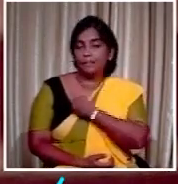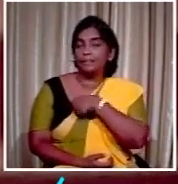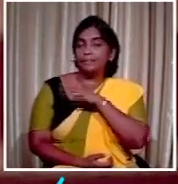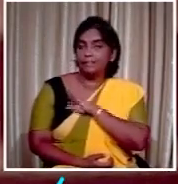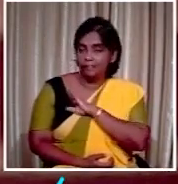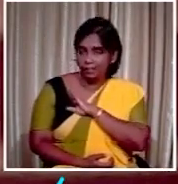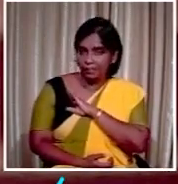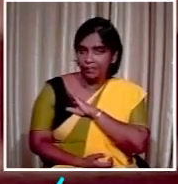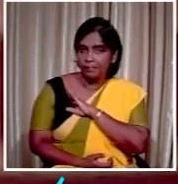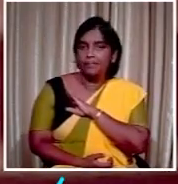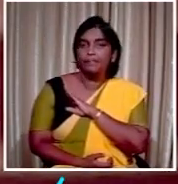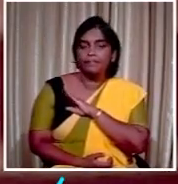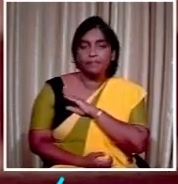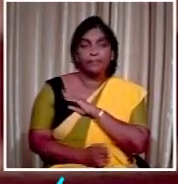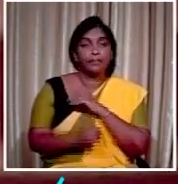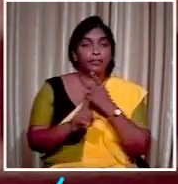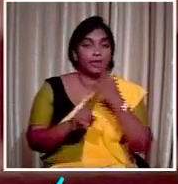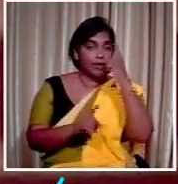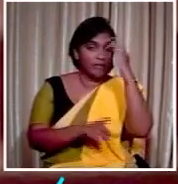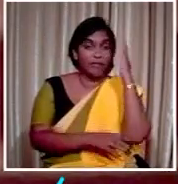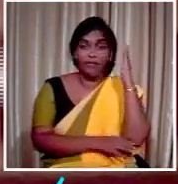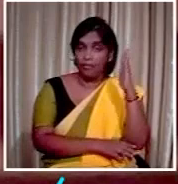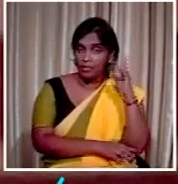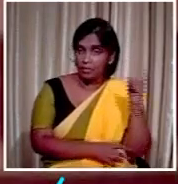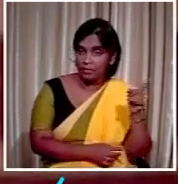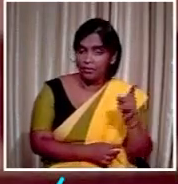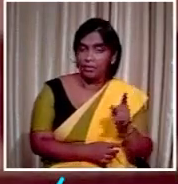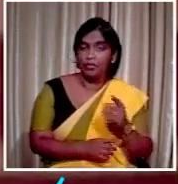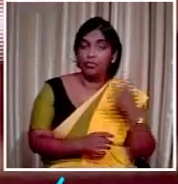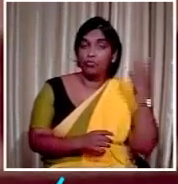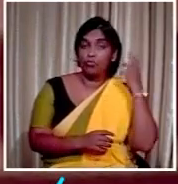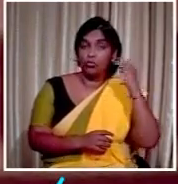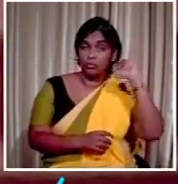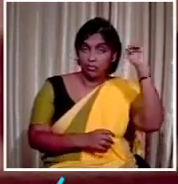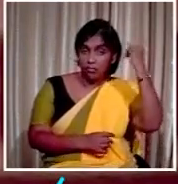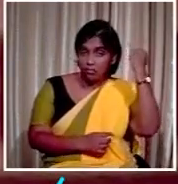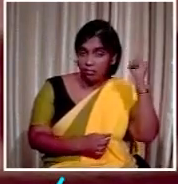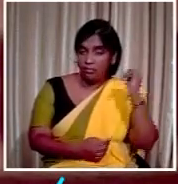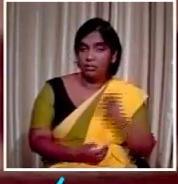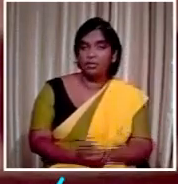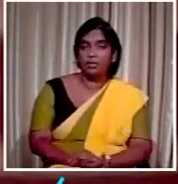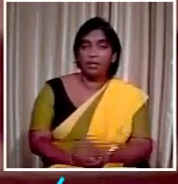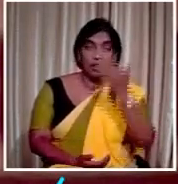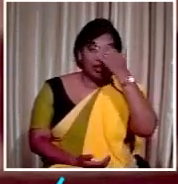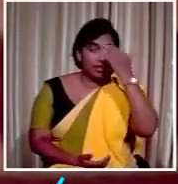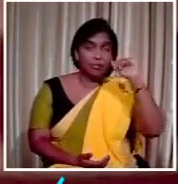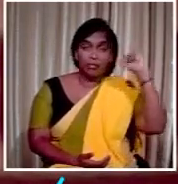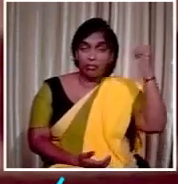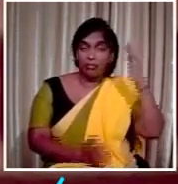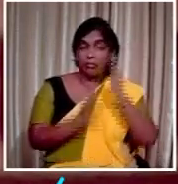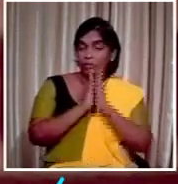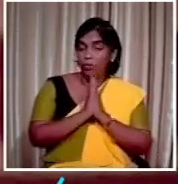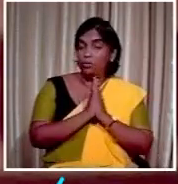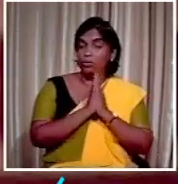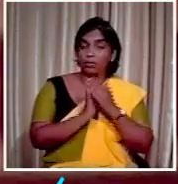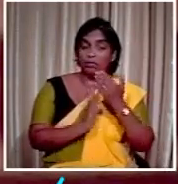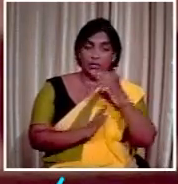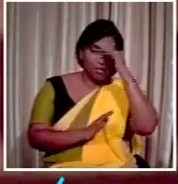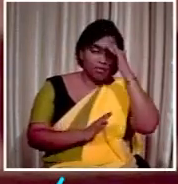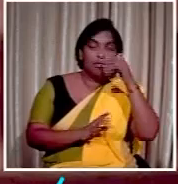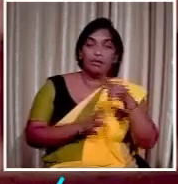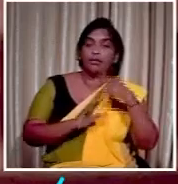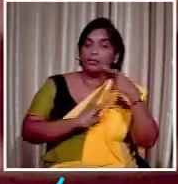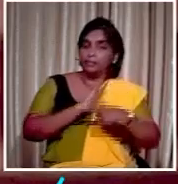සංඝරත්නය කාඩිනල් උන්වහන්සේ මුස්ලිම් පූජක ප්‍රජාව දෙමළ පූජක ප්‍රජාව මේ